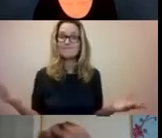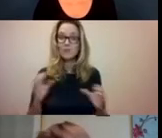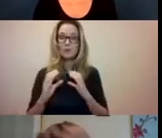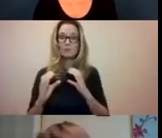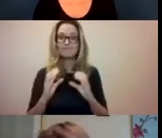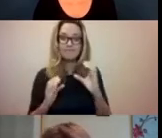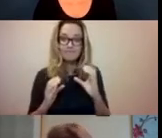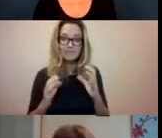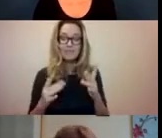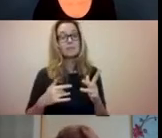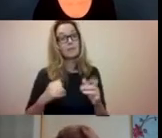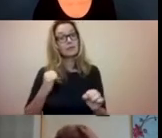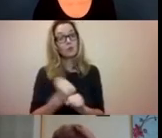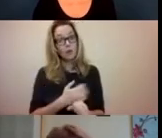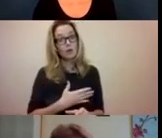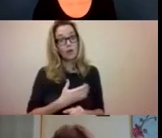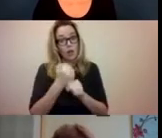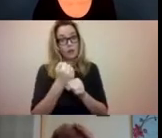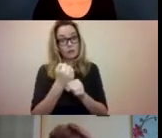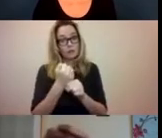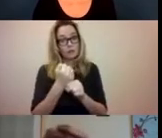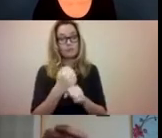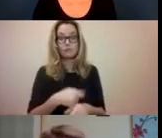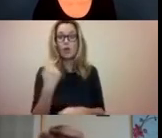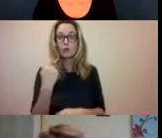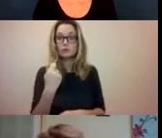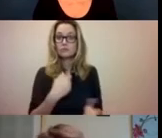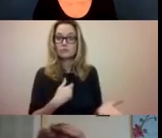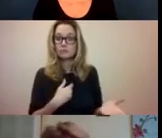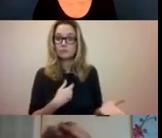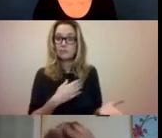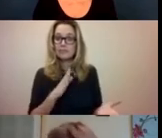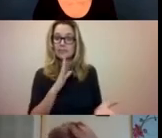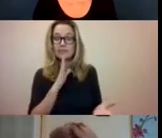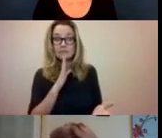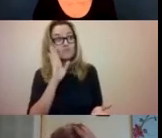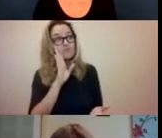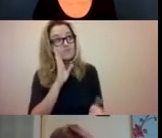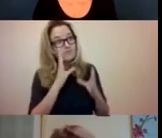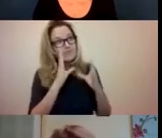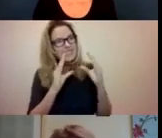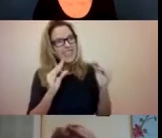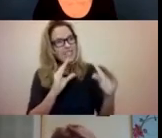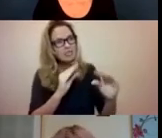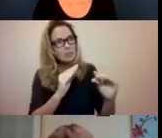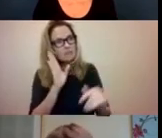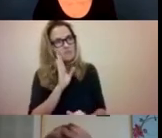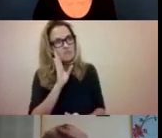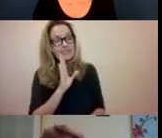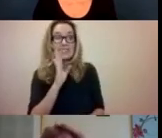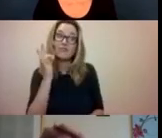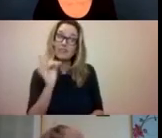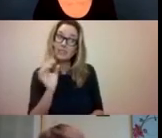mee gered, omdat ik vaak toch wel kon zeggen van als het in het Nederlands mag graag, als het echt in het Fries